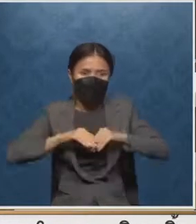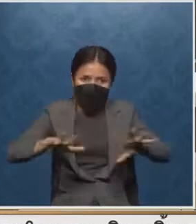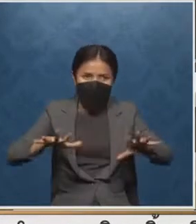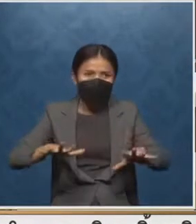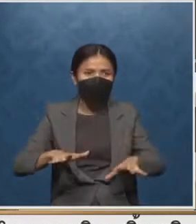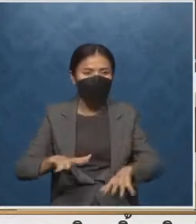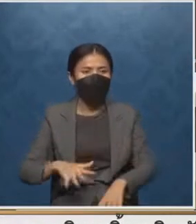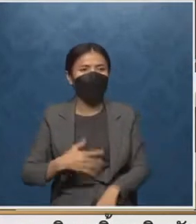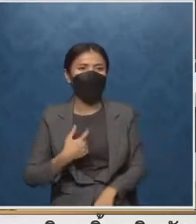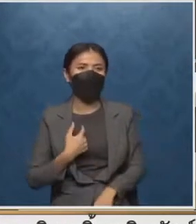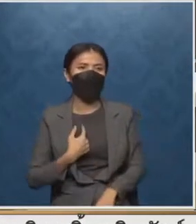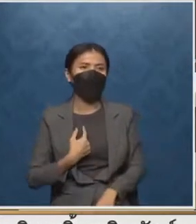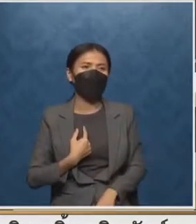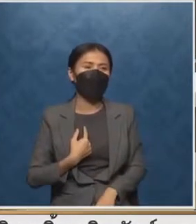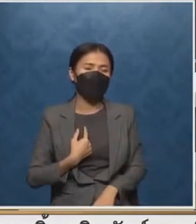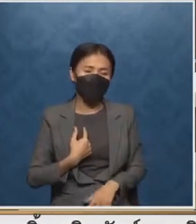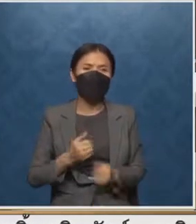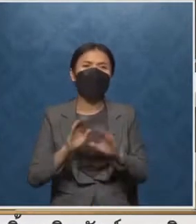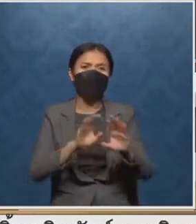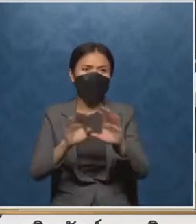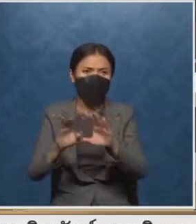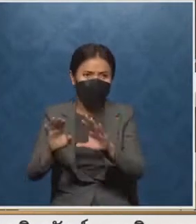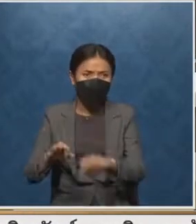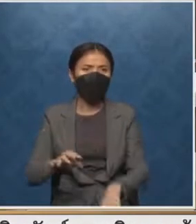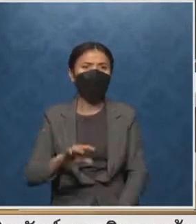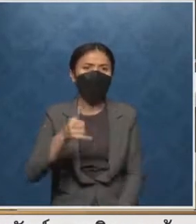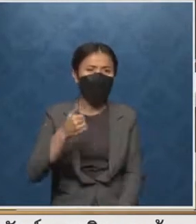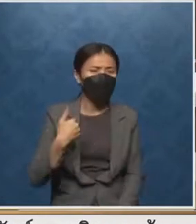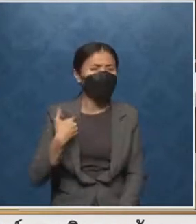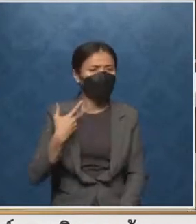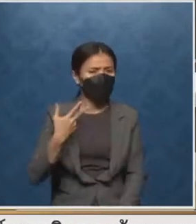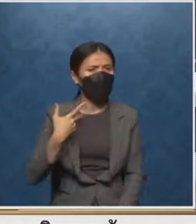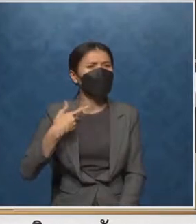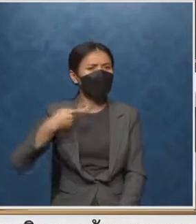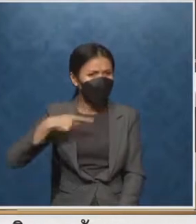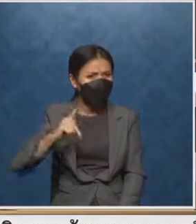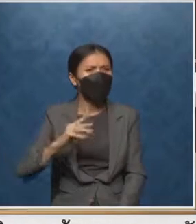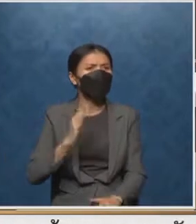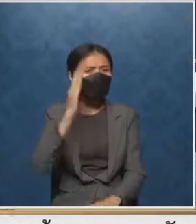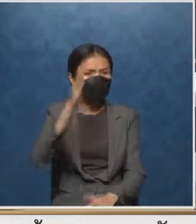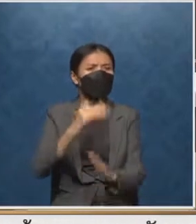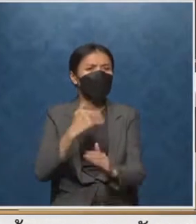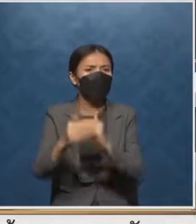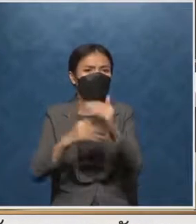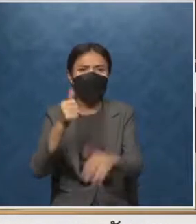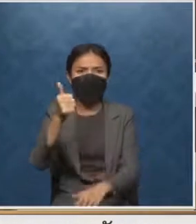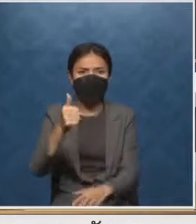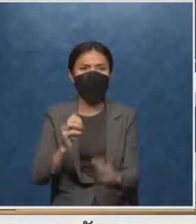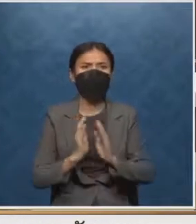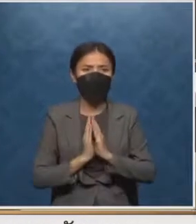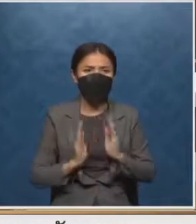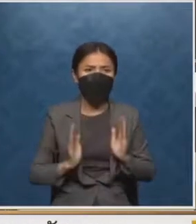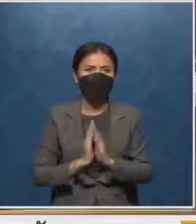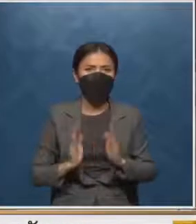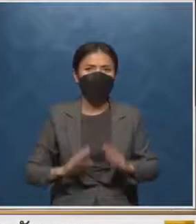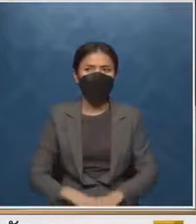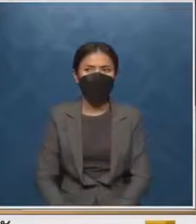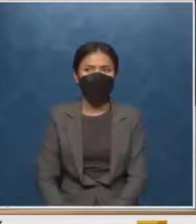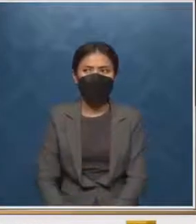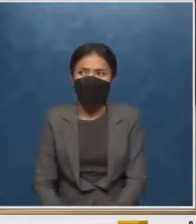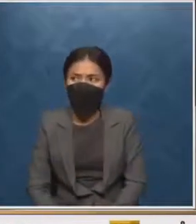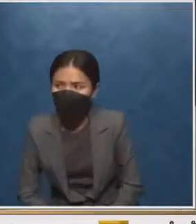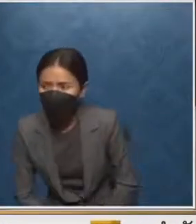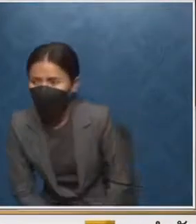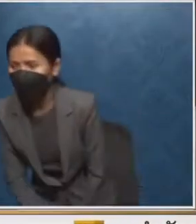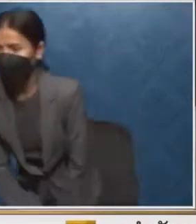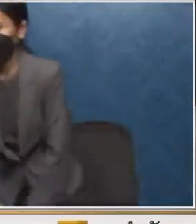ด็นนี้เผื่อจะเป็นประโยชน์สำหรับการพัฒนากองทุนพัฒนาสื่อปลอดภัยและสร้างสรรค์ครับท่านประธานครับกราบขอบพระคุณครับ